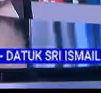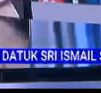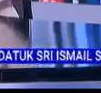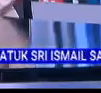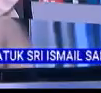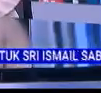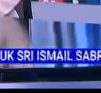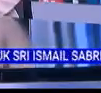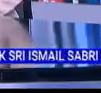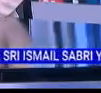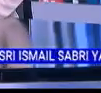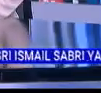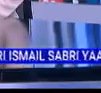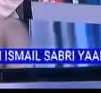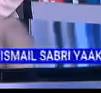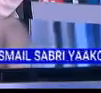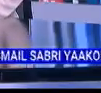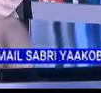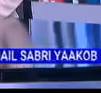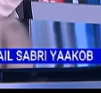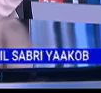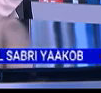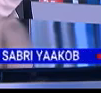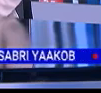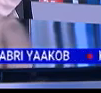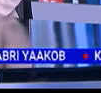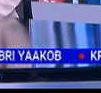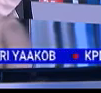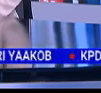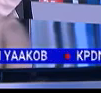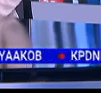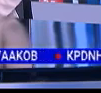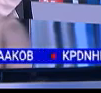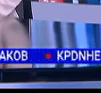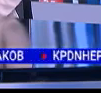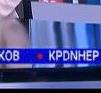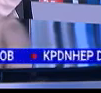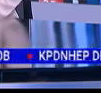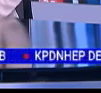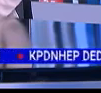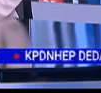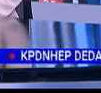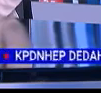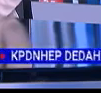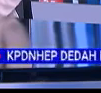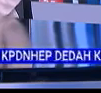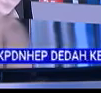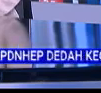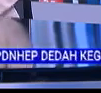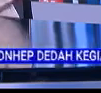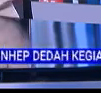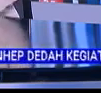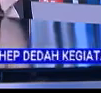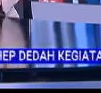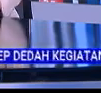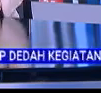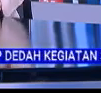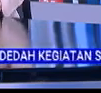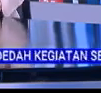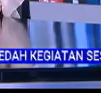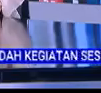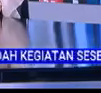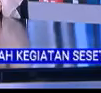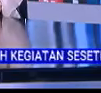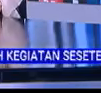Ya, agak lama kita tidak mendengar cerita skuad Harimau Melaya. Ya, untuk laporan sukan kita akan bersama Ifah Hazim. Silakan.